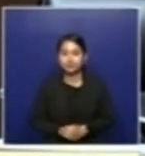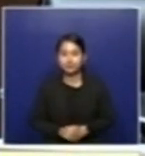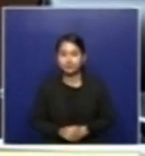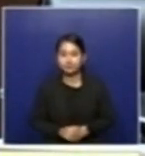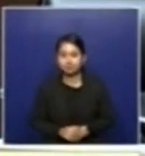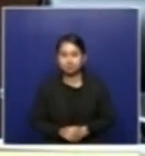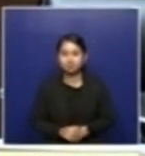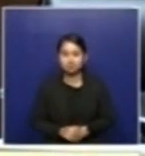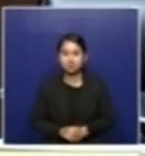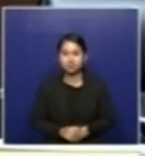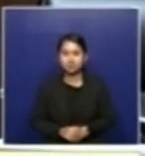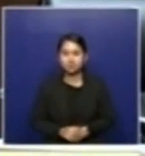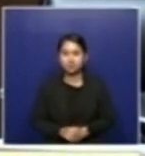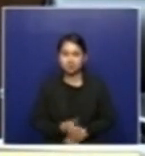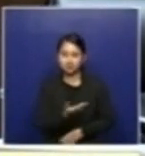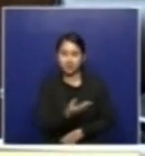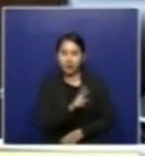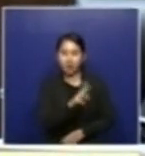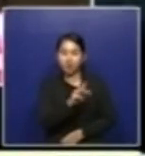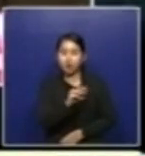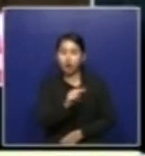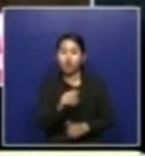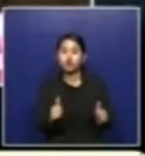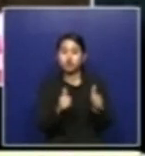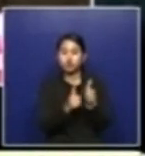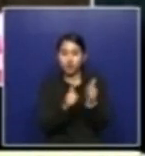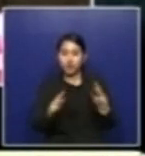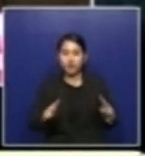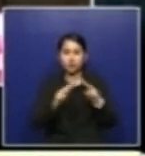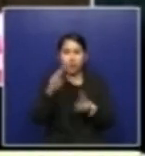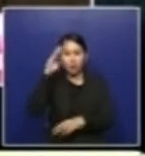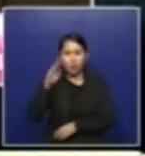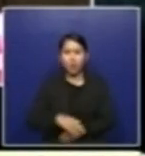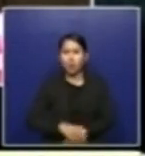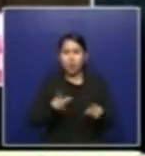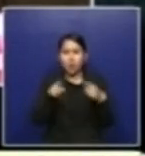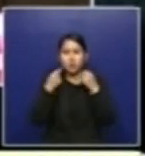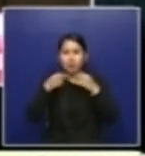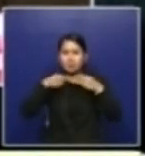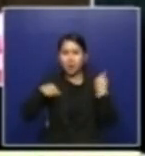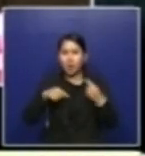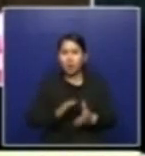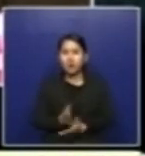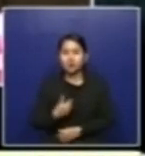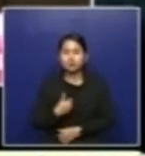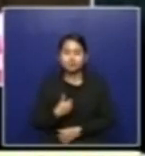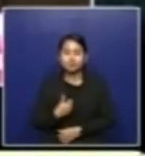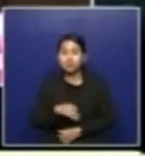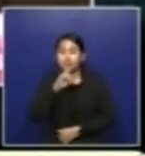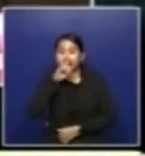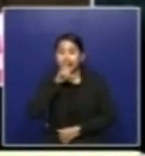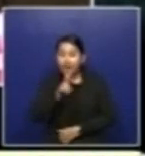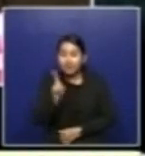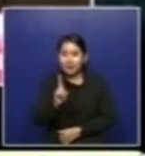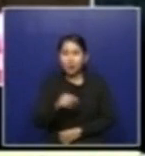ทนของท่านนายกเนี่ยท่านรัฐมนตรีช่วยกลาโหมเนี่ยตอบไม่ทวงคำถามผมครับผมย้ำอีกครั้งหนึ่งครับว่าเรื่อง